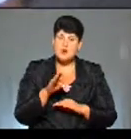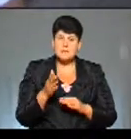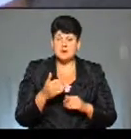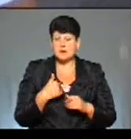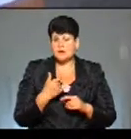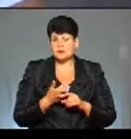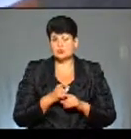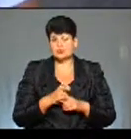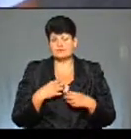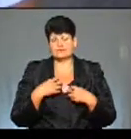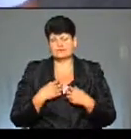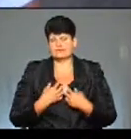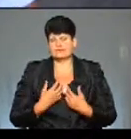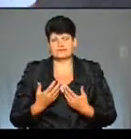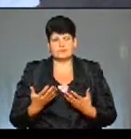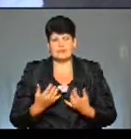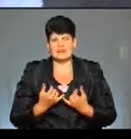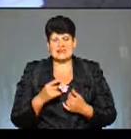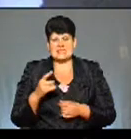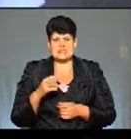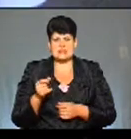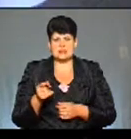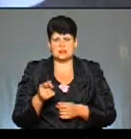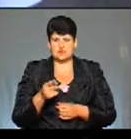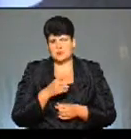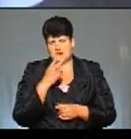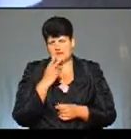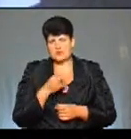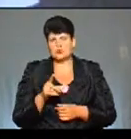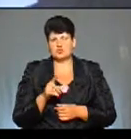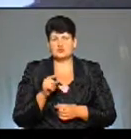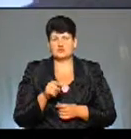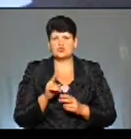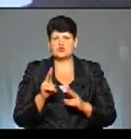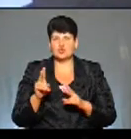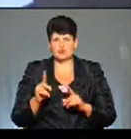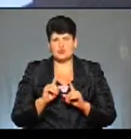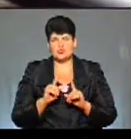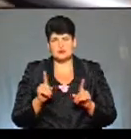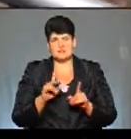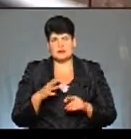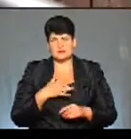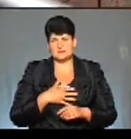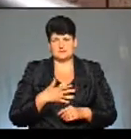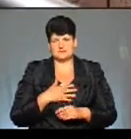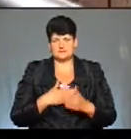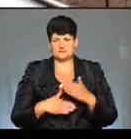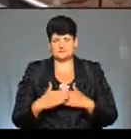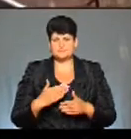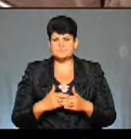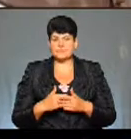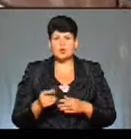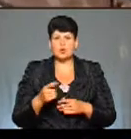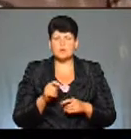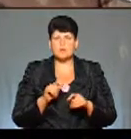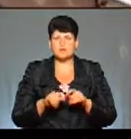дуже засмучений якось за Тернопіль, і видно, що тут ніхто особливо не переймається. У Тернополі